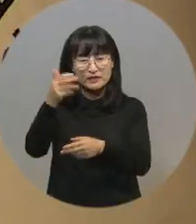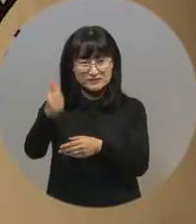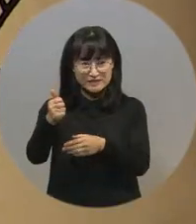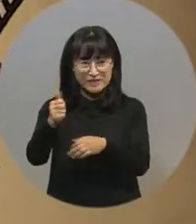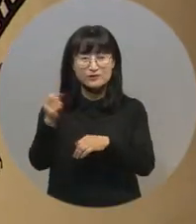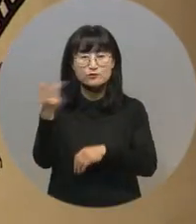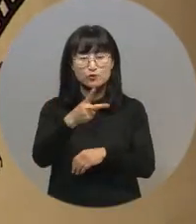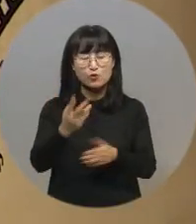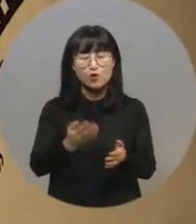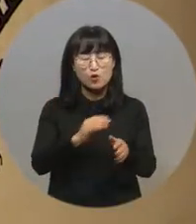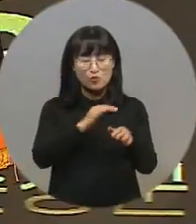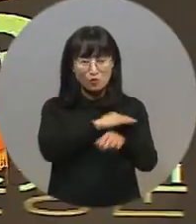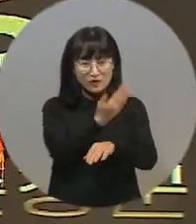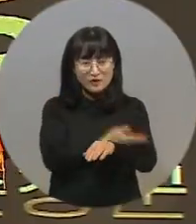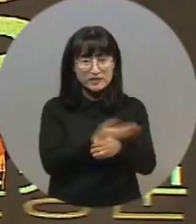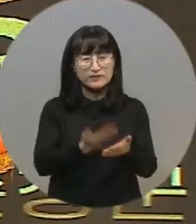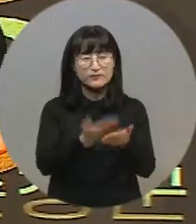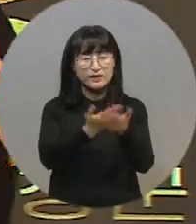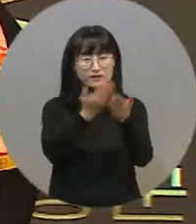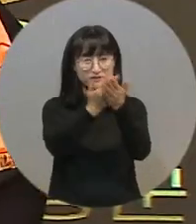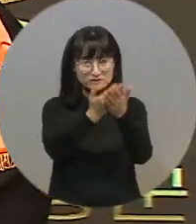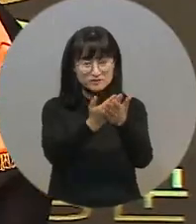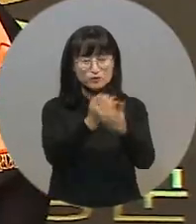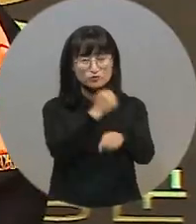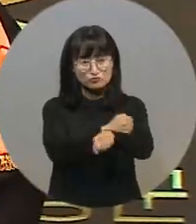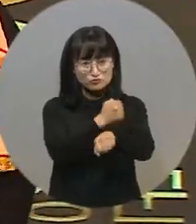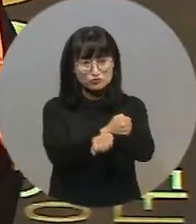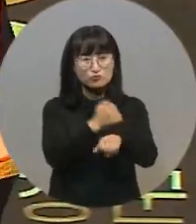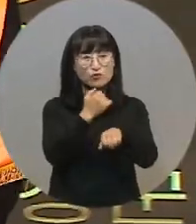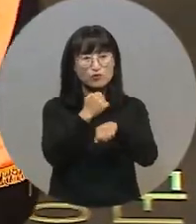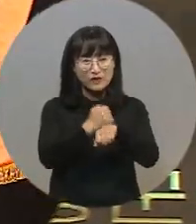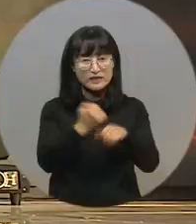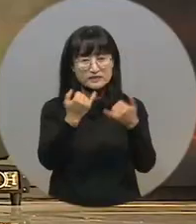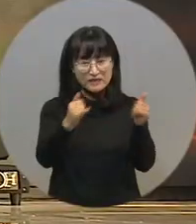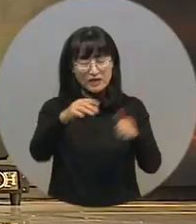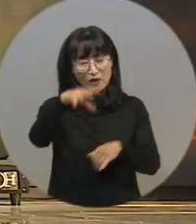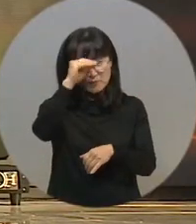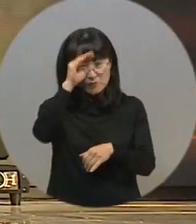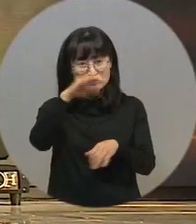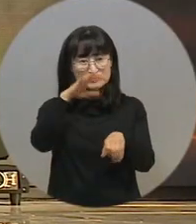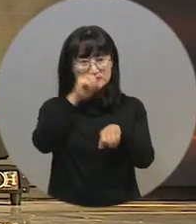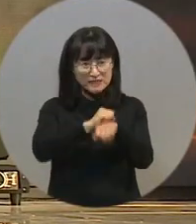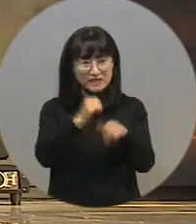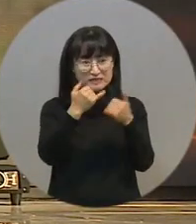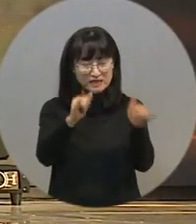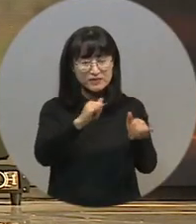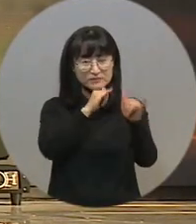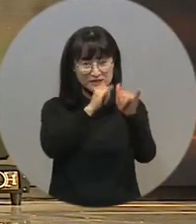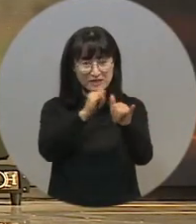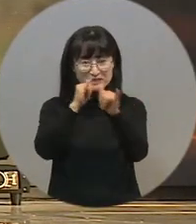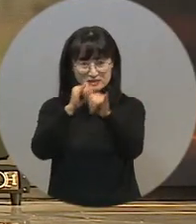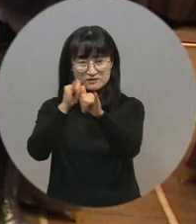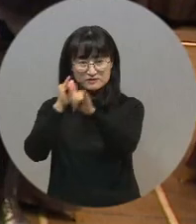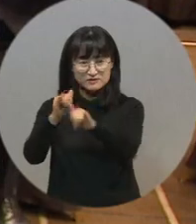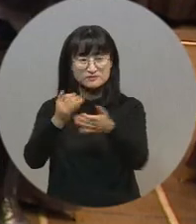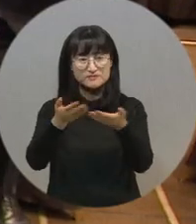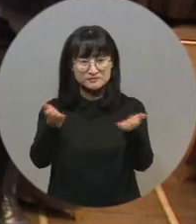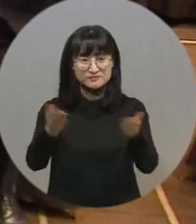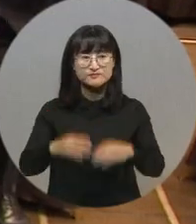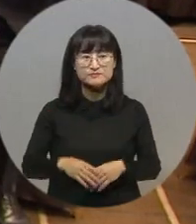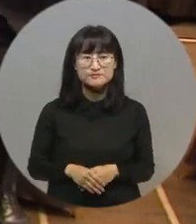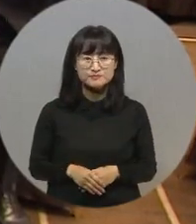권리증진에 기여한 유공자를 대상으로 자랑스런 지체 장애인상 상국 인권상 지도자상 등을